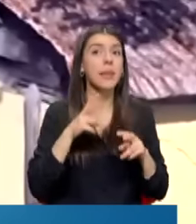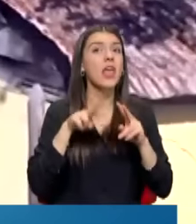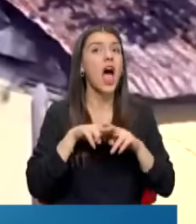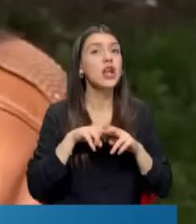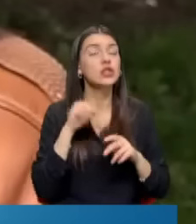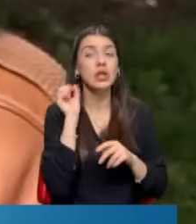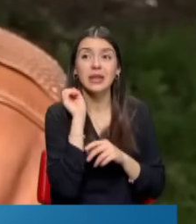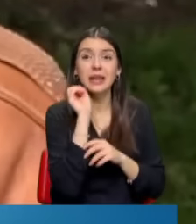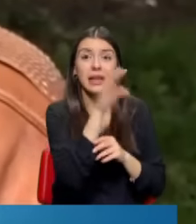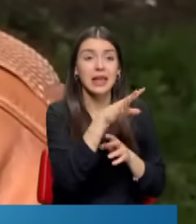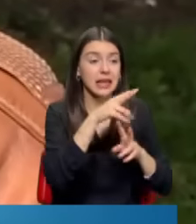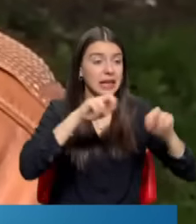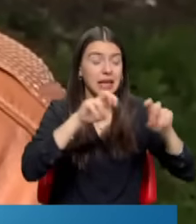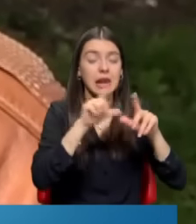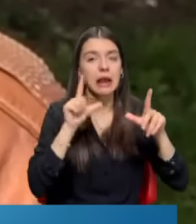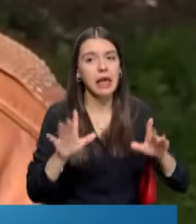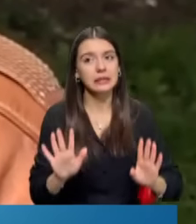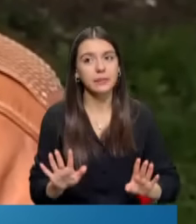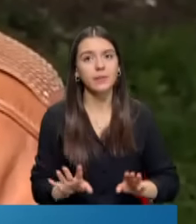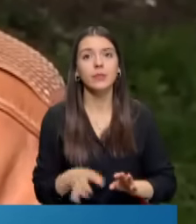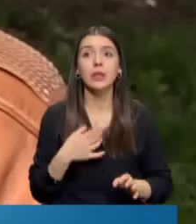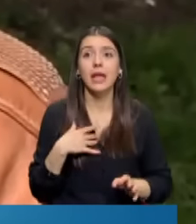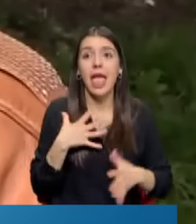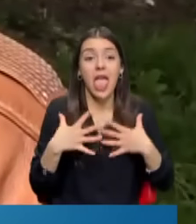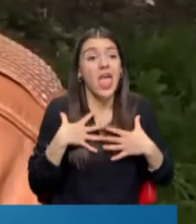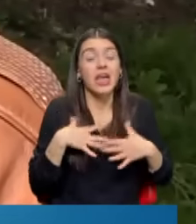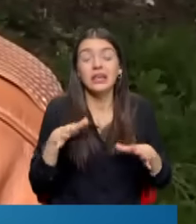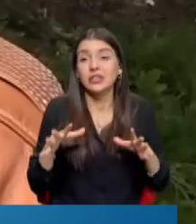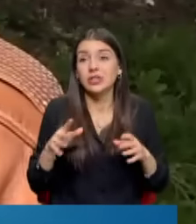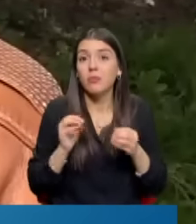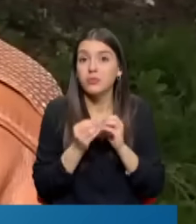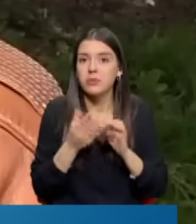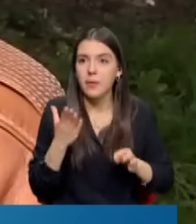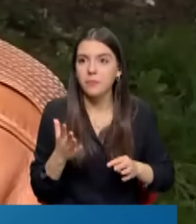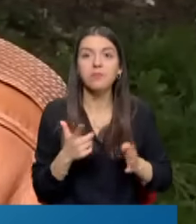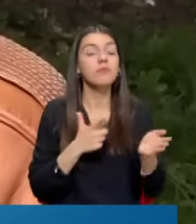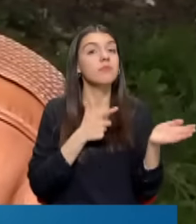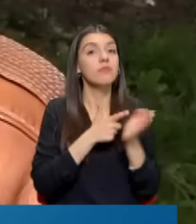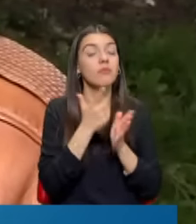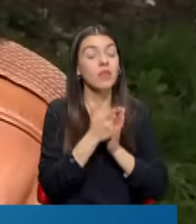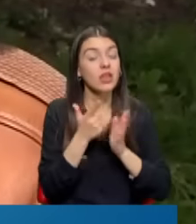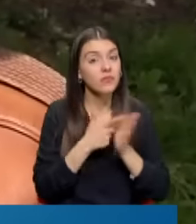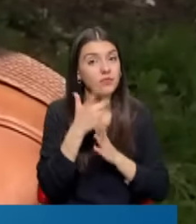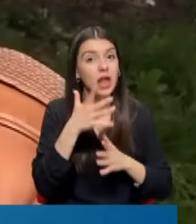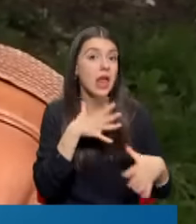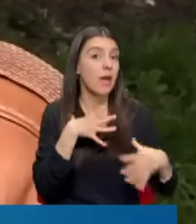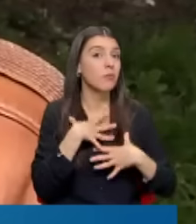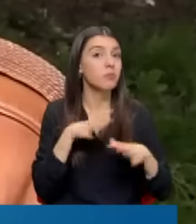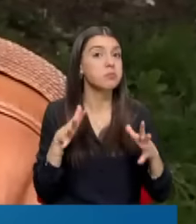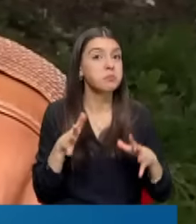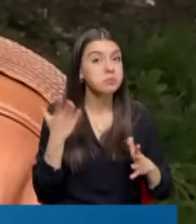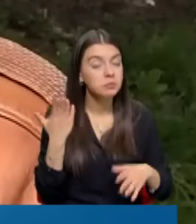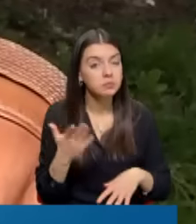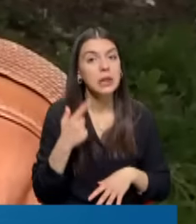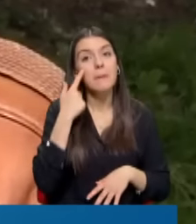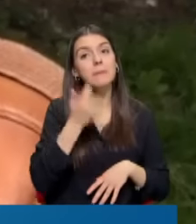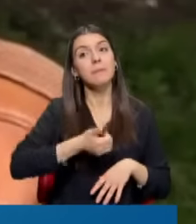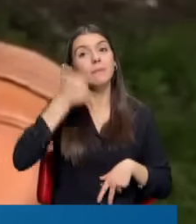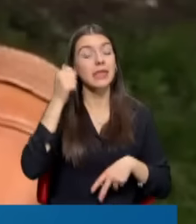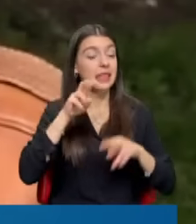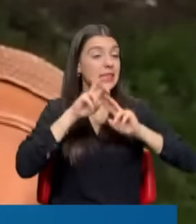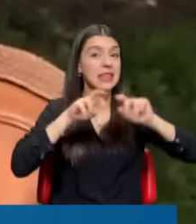Çok endişeliyiz. Yani gerek bakanlık gerekse üreticinin mutlak surette kimyasal bir